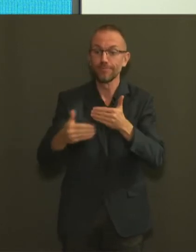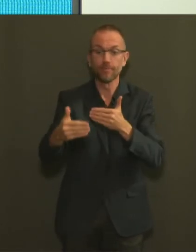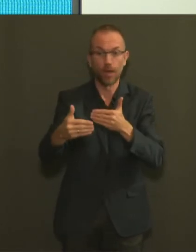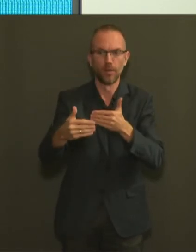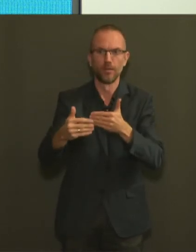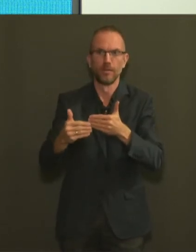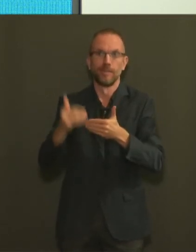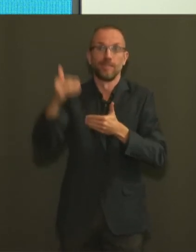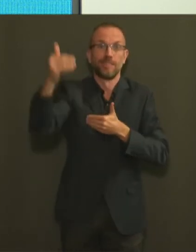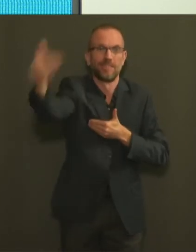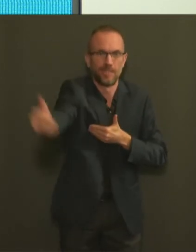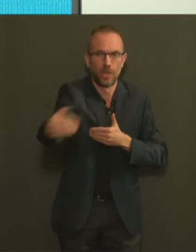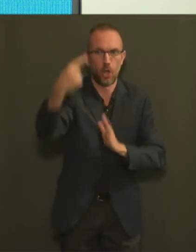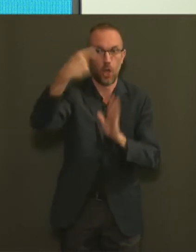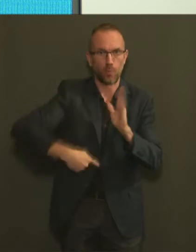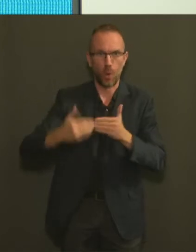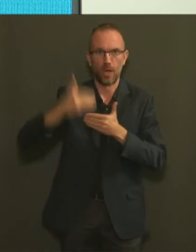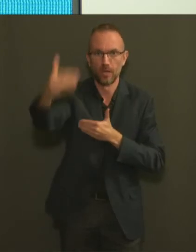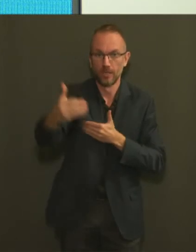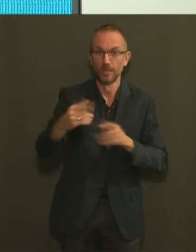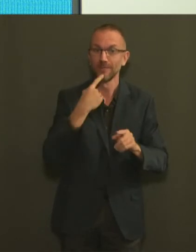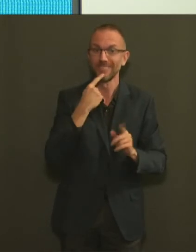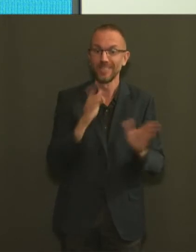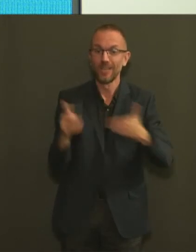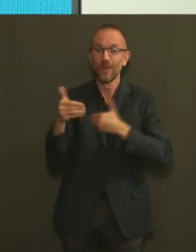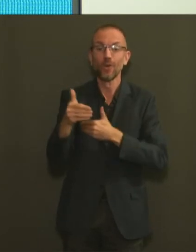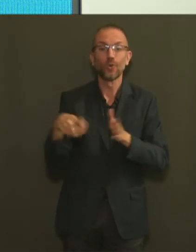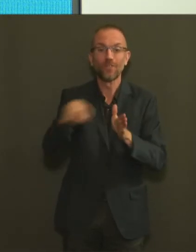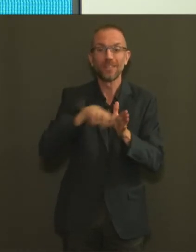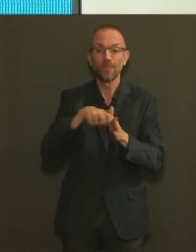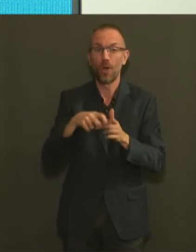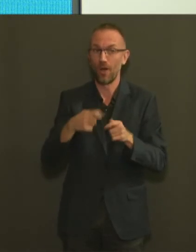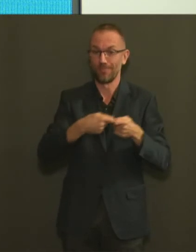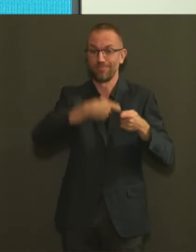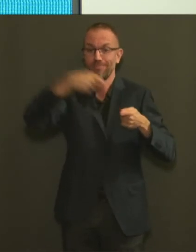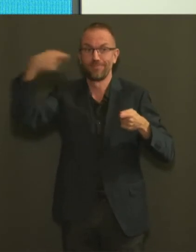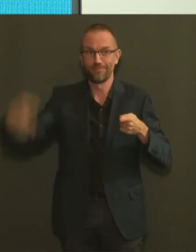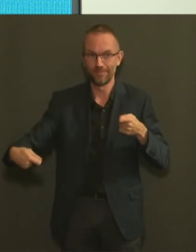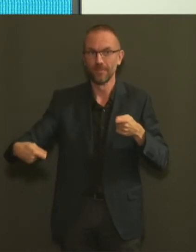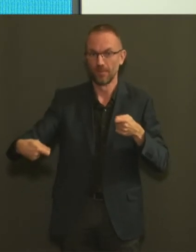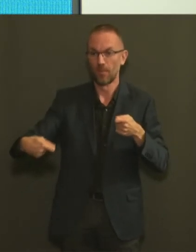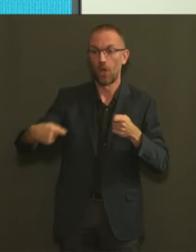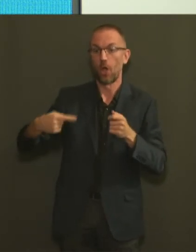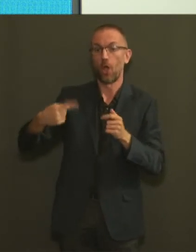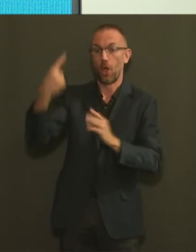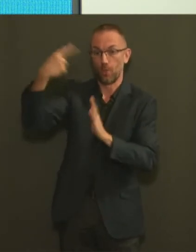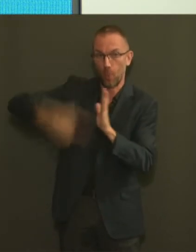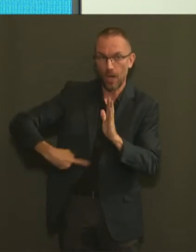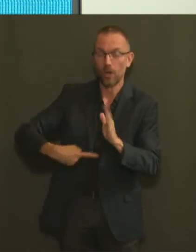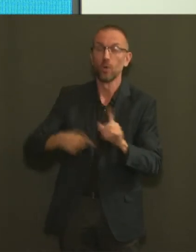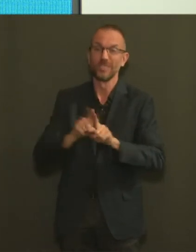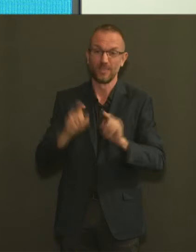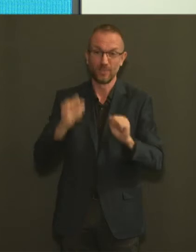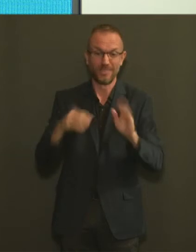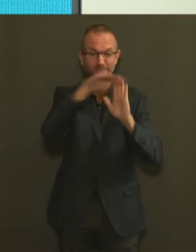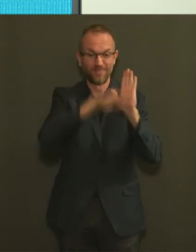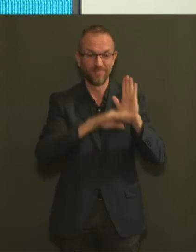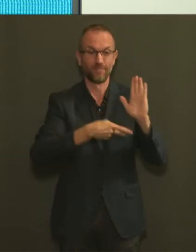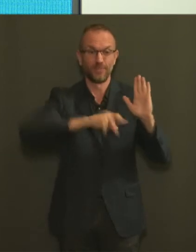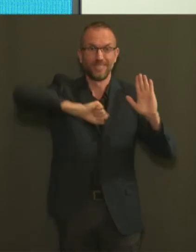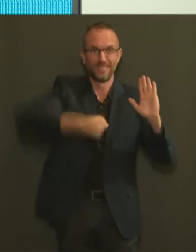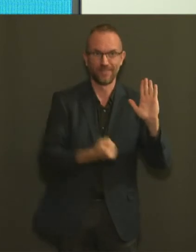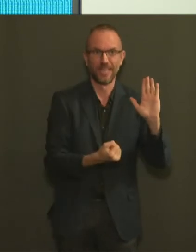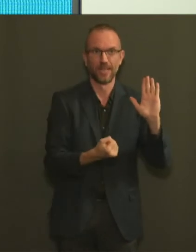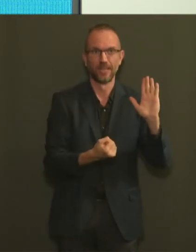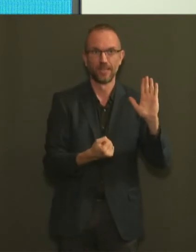confinement si pas de mesures renforcées le fait d'avoir profité pendant un jour d'être un peu